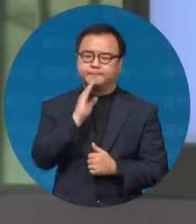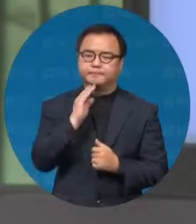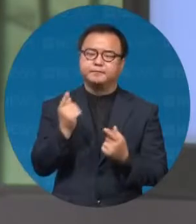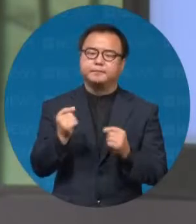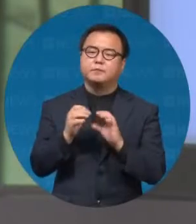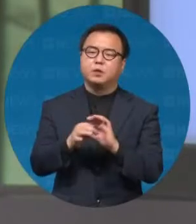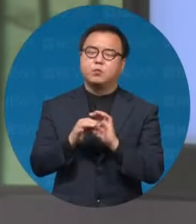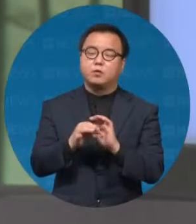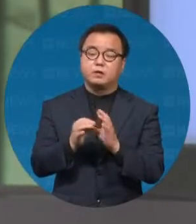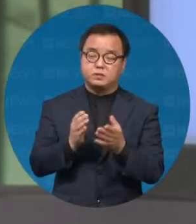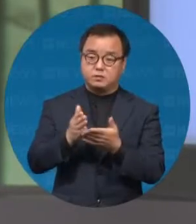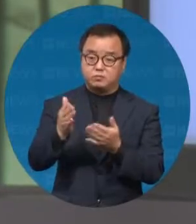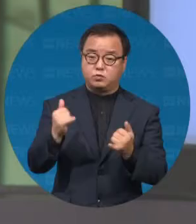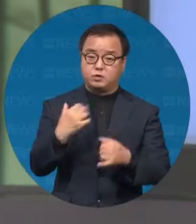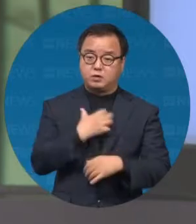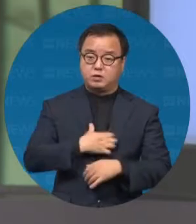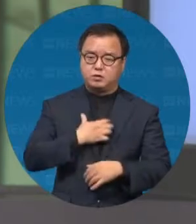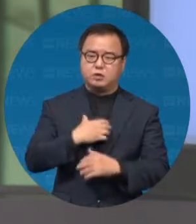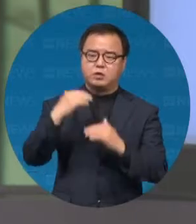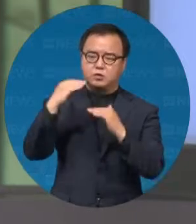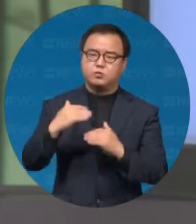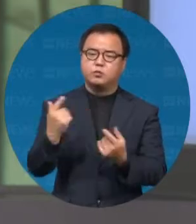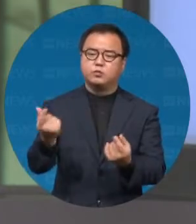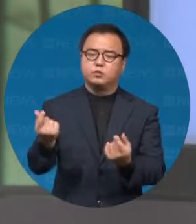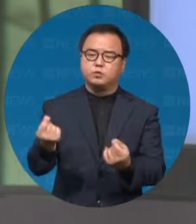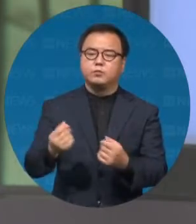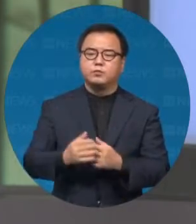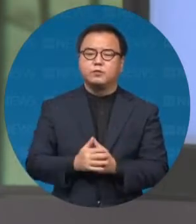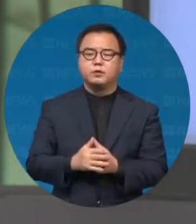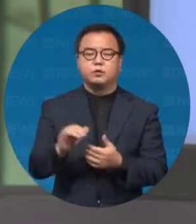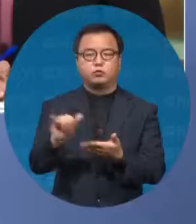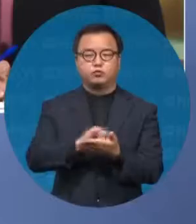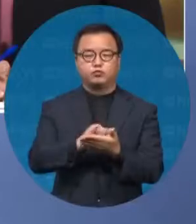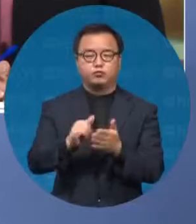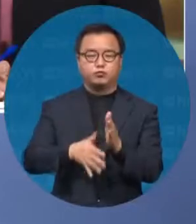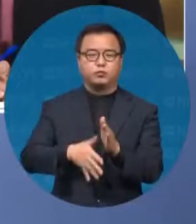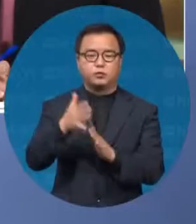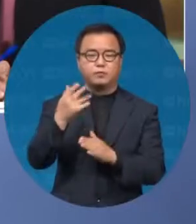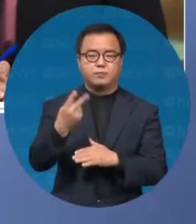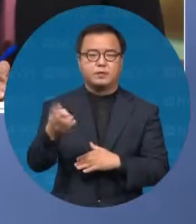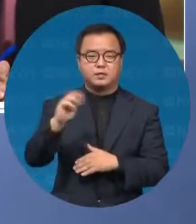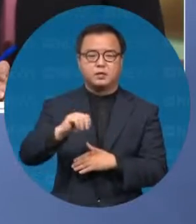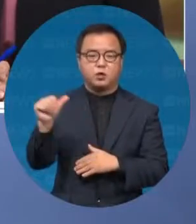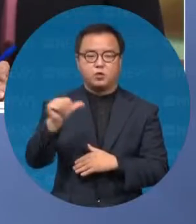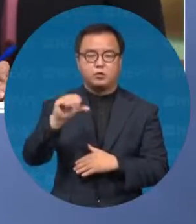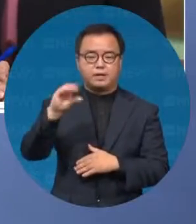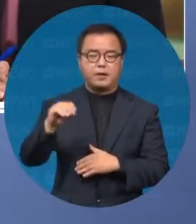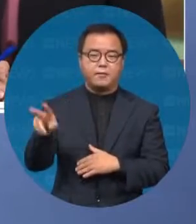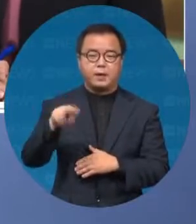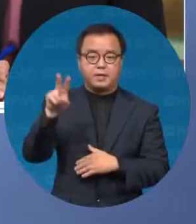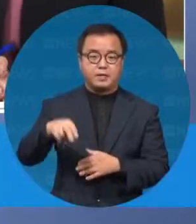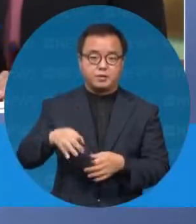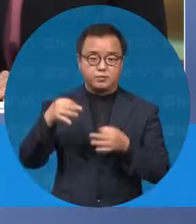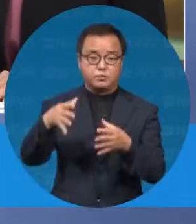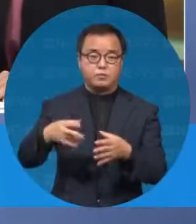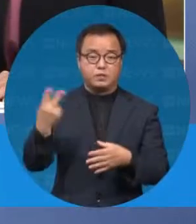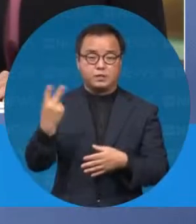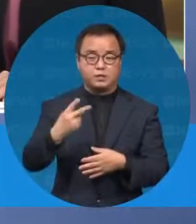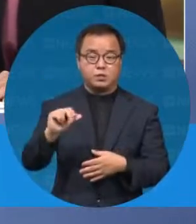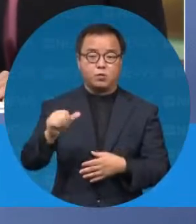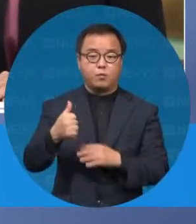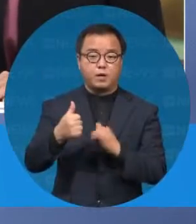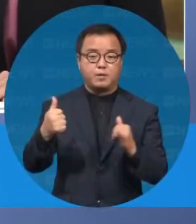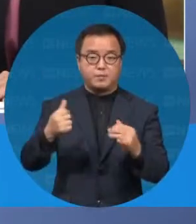전문가들이 우려하는 부분도 바로 그 부분인데요 뉴욕시 네 우선 이어 5천만 달러를 들여서 2500명의 교사를